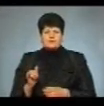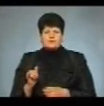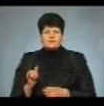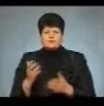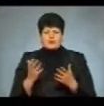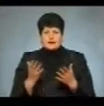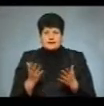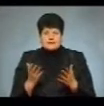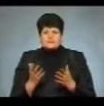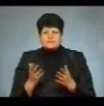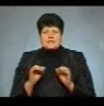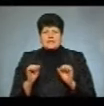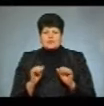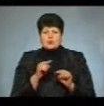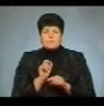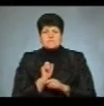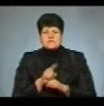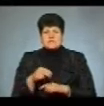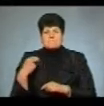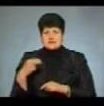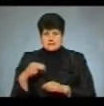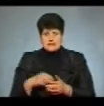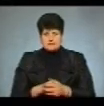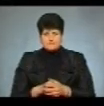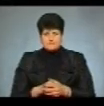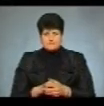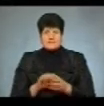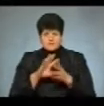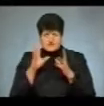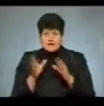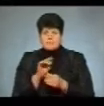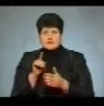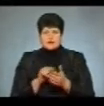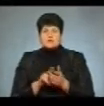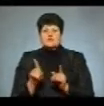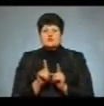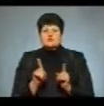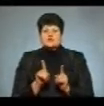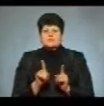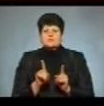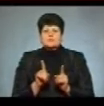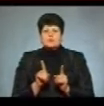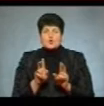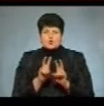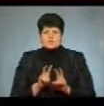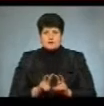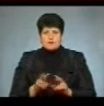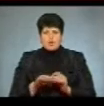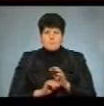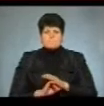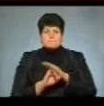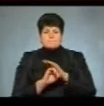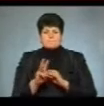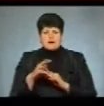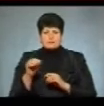навіть точніше, керівника якого призначає президент. Так? От, ну і взагалі питання щодо розслідувань по Майдану, тому